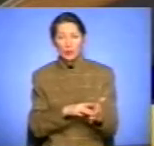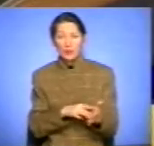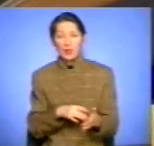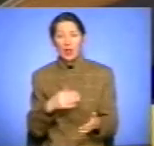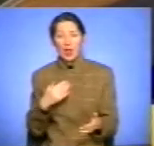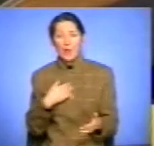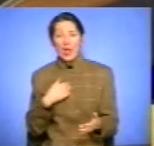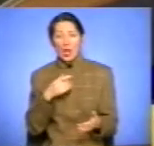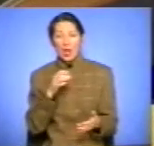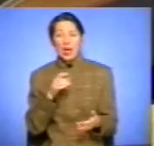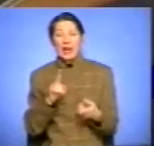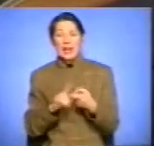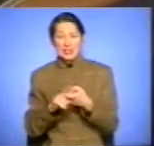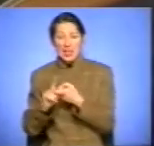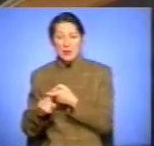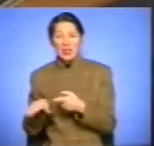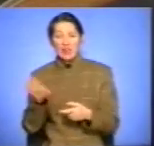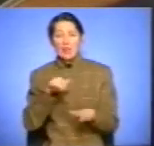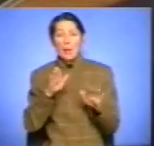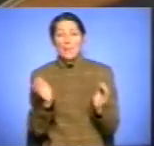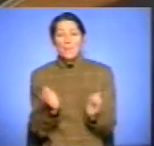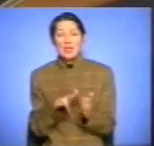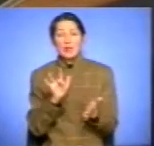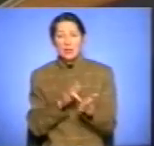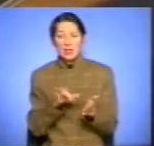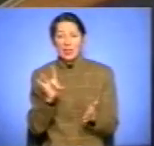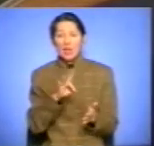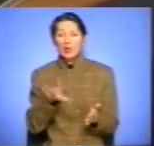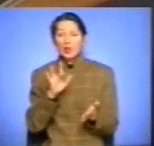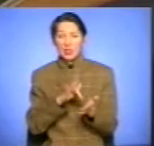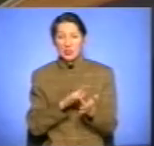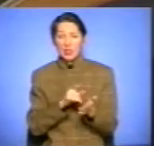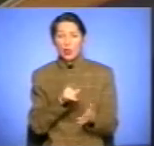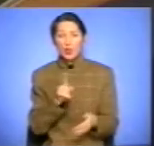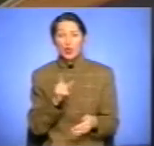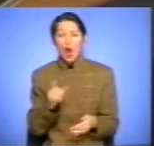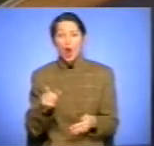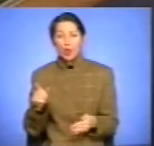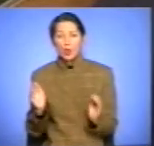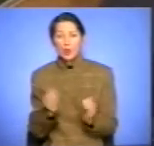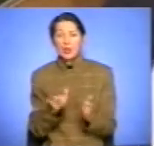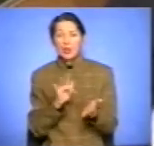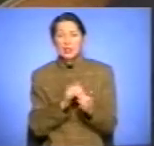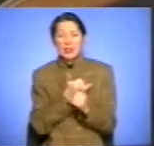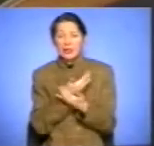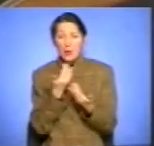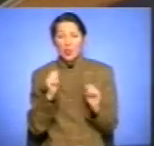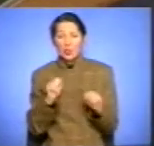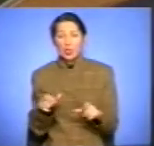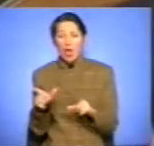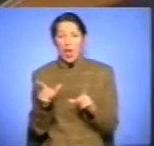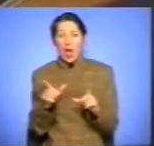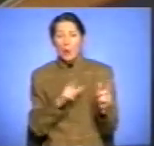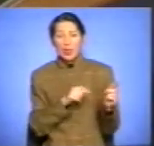зачепили всі маленькі містечка районні центри обласні центри тому що люди в маленьких містечках немає змогу приїхати в обласний центр